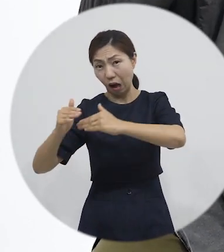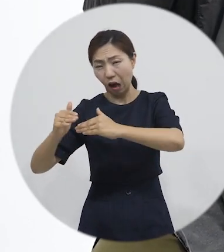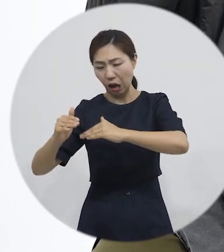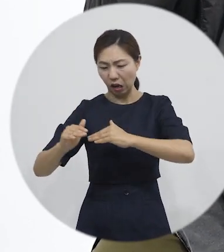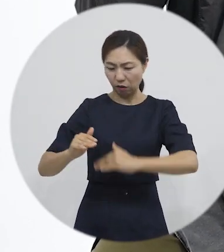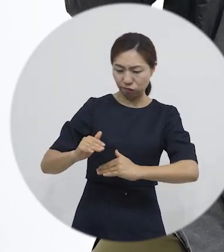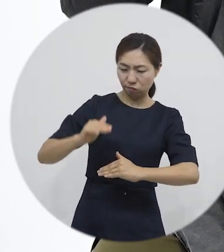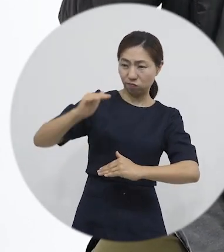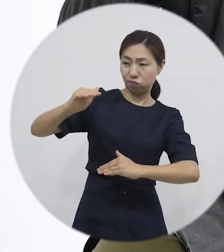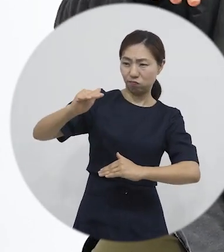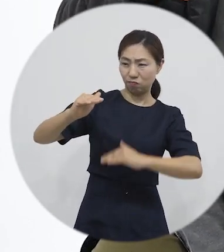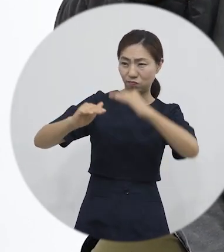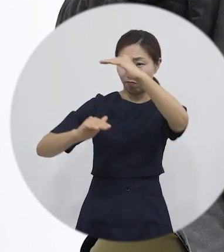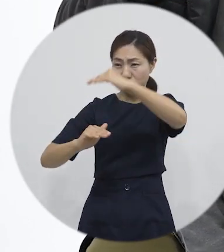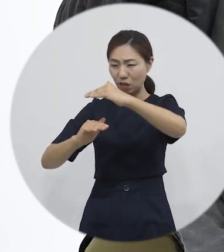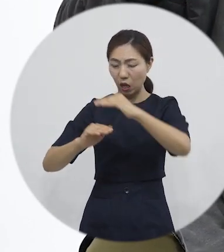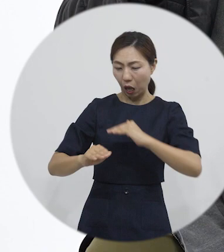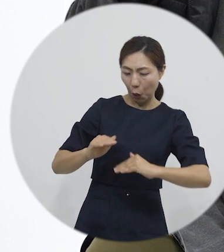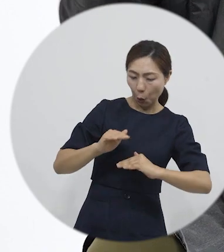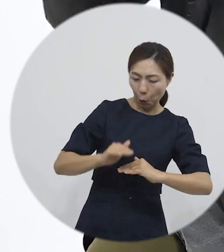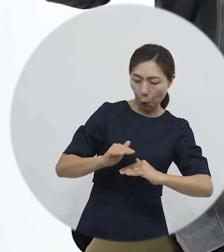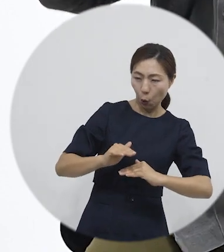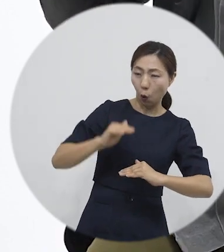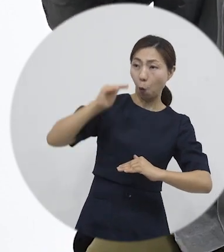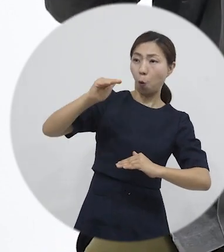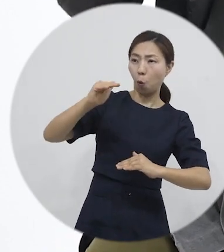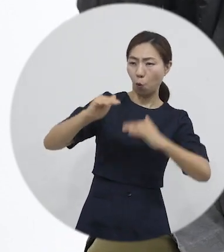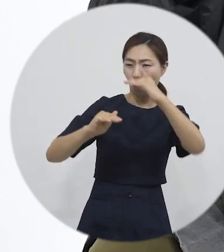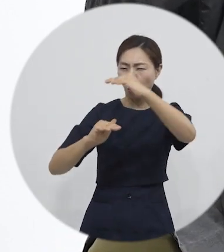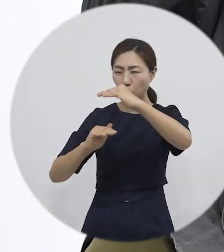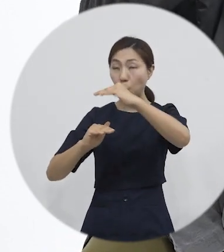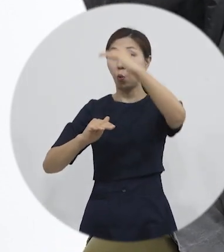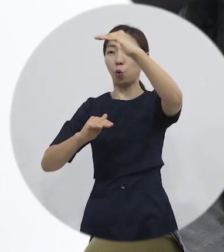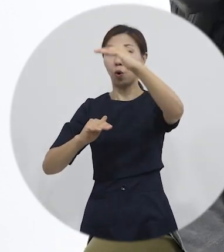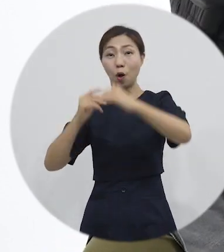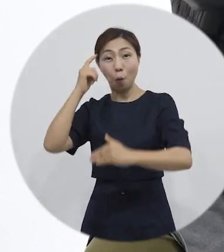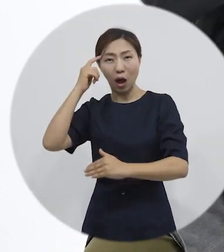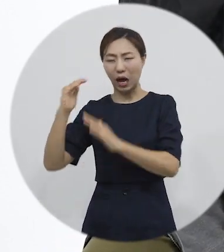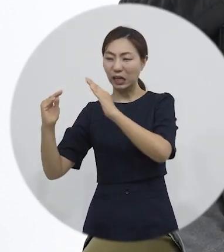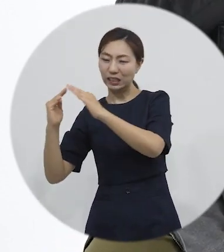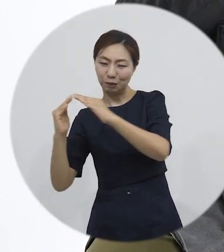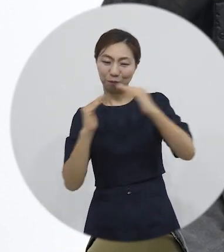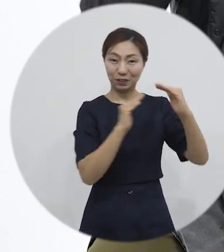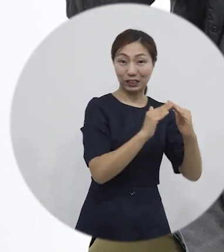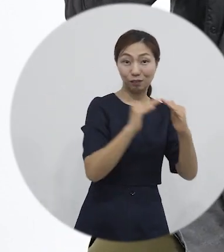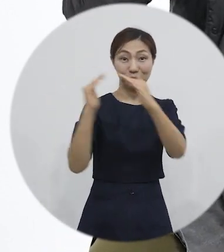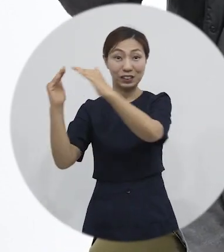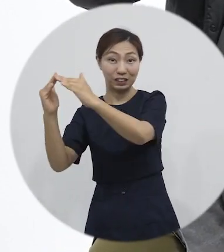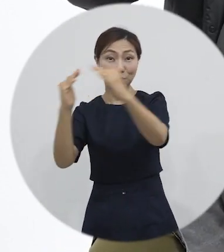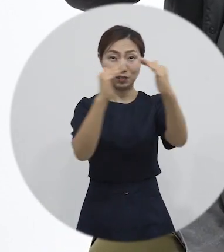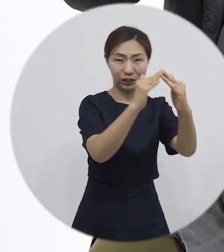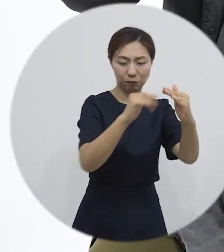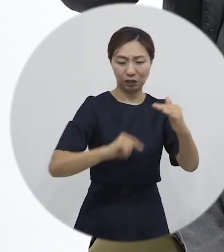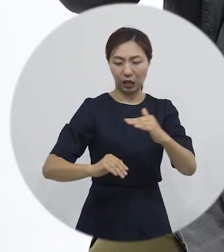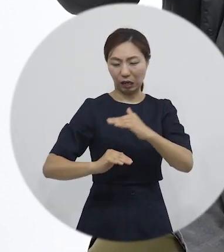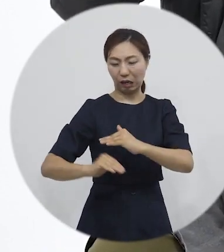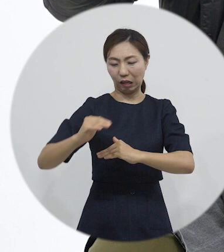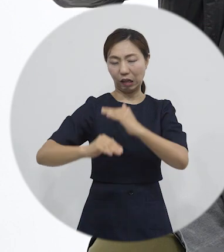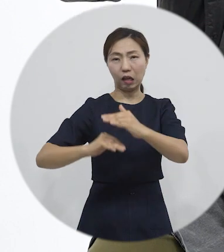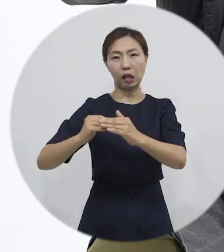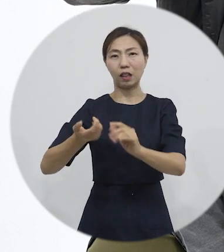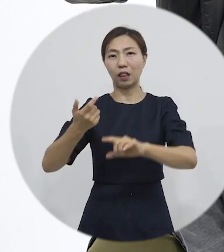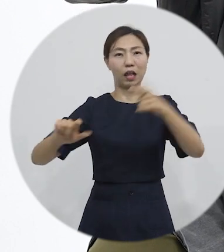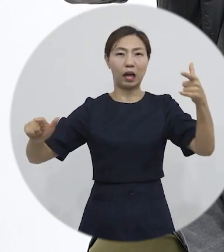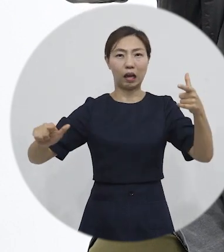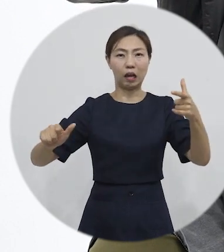계단에 그 단차가 이렇게 다른 계단이 있을 수 있습니다. 요쪽 집에서 요 계단 만들고 요쪽 집에서 요 계단을 만들면 이렇게 단차가 다르거든요. 근데